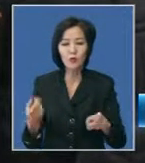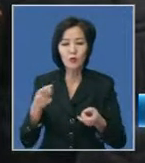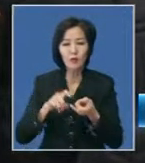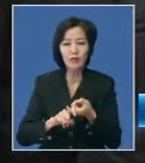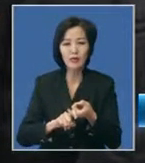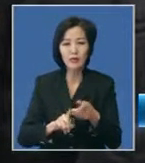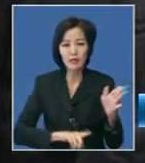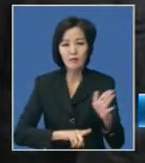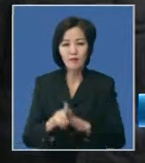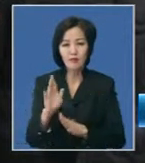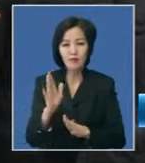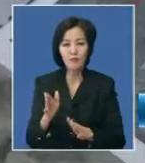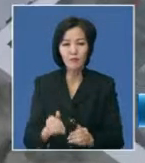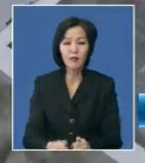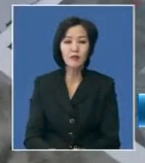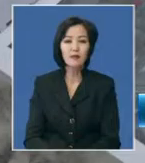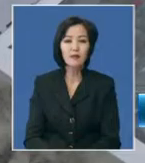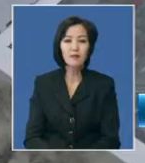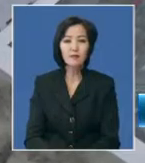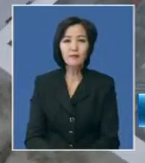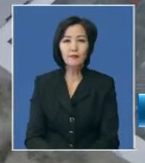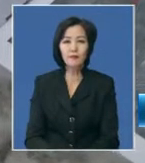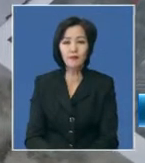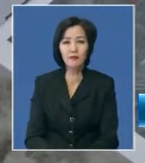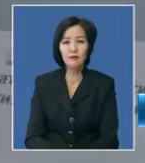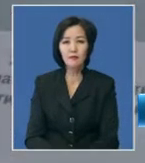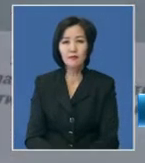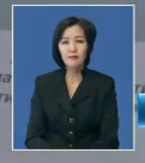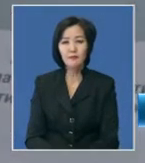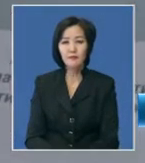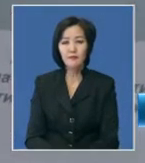алынбақ. Құрманжан Қасымжанұлы, Аманжол Жөнкешев, Жетісу телеарнасы, Іле ауданынан.